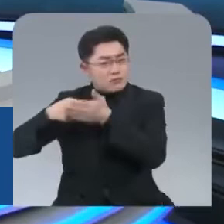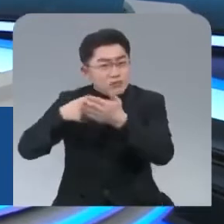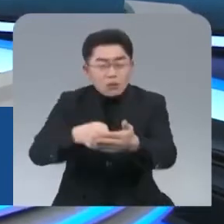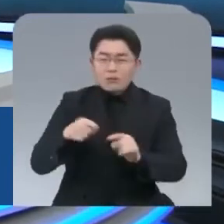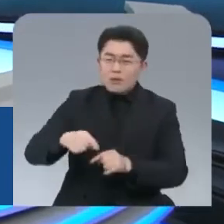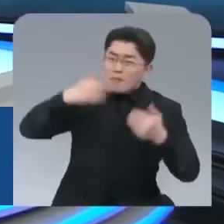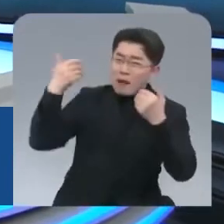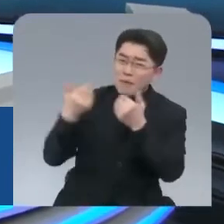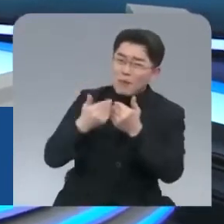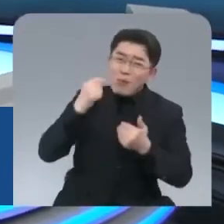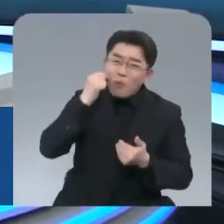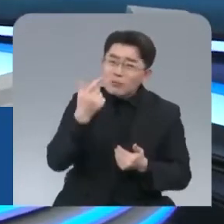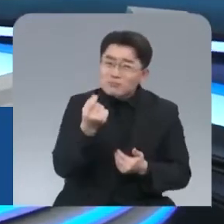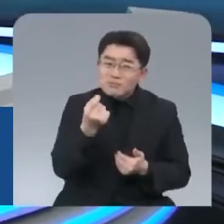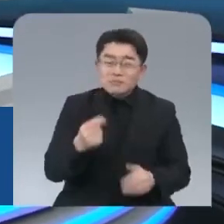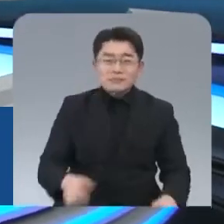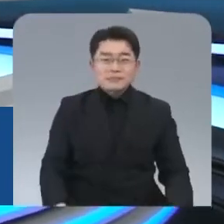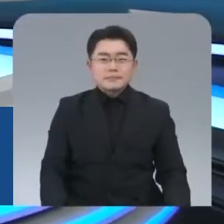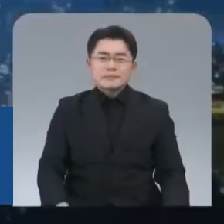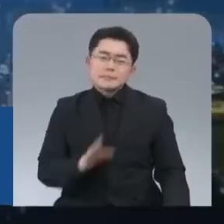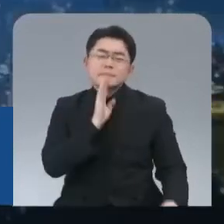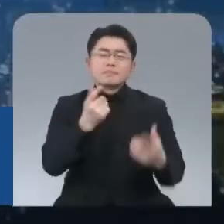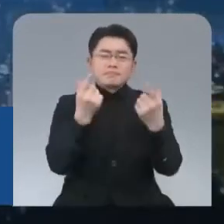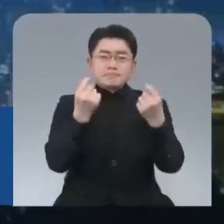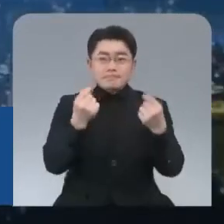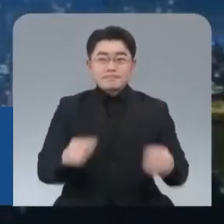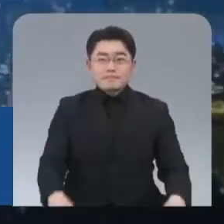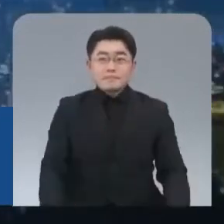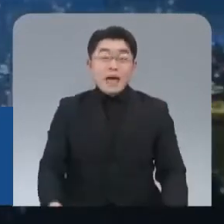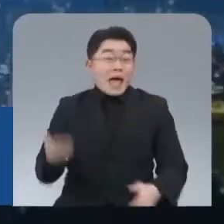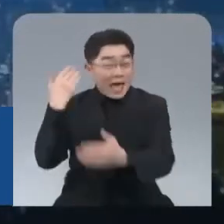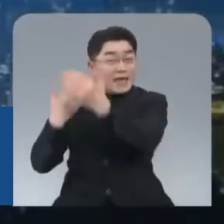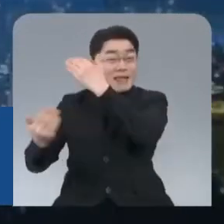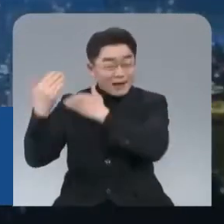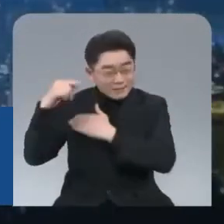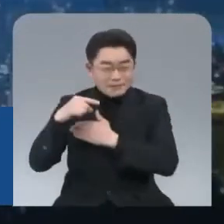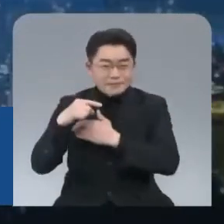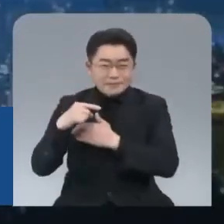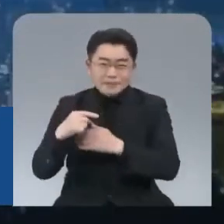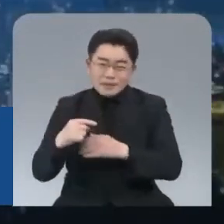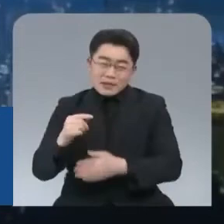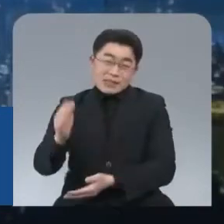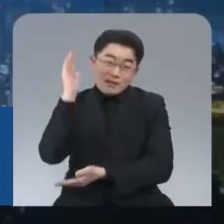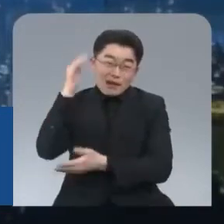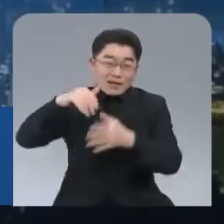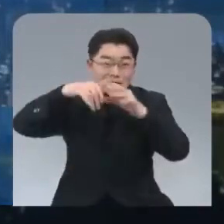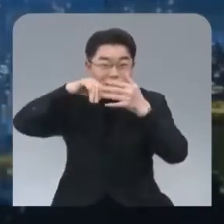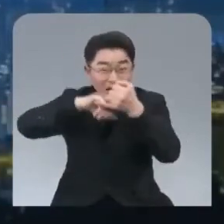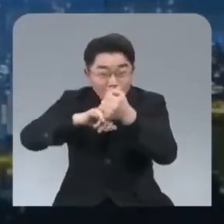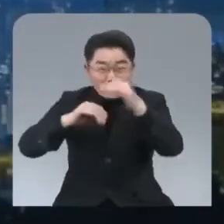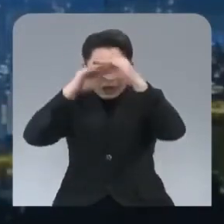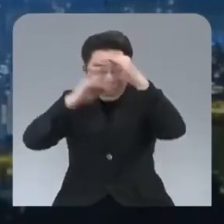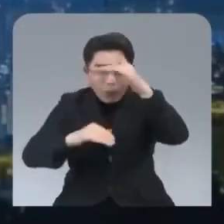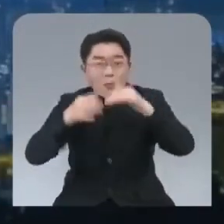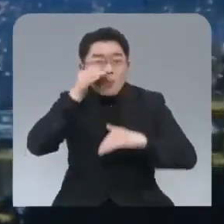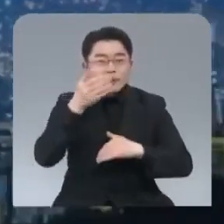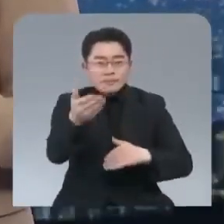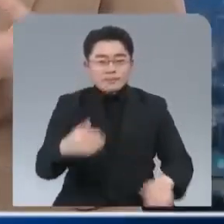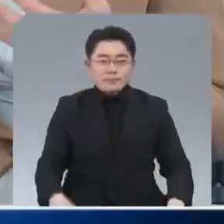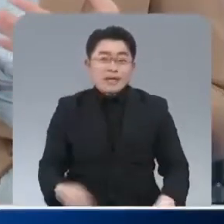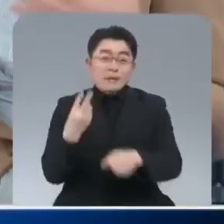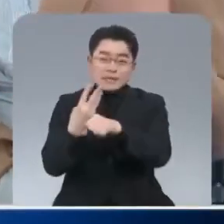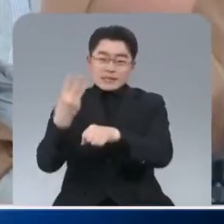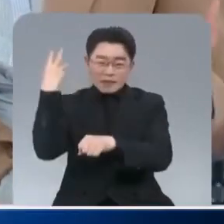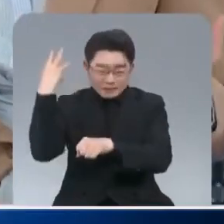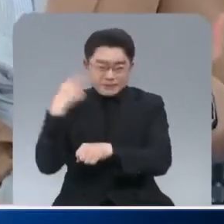반박도 쉽지 않거든요 네 맞습니다 그래서 제가 과거 사례를 하나 들어볼까 하는데요 내음 년 전에 정부가 sk 하이닉스와